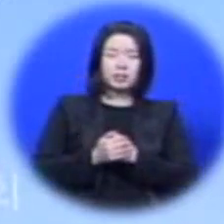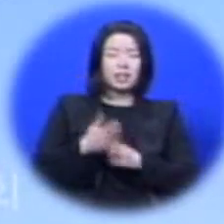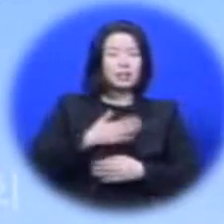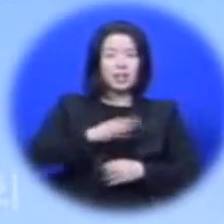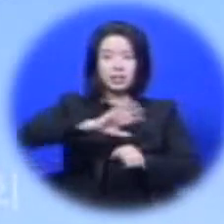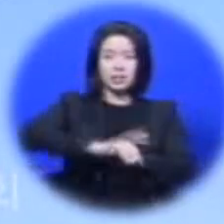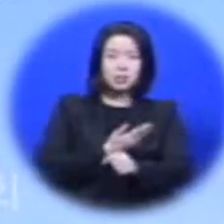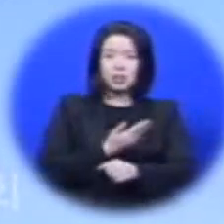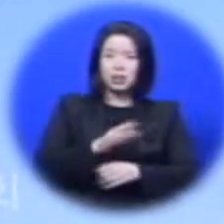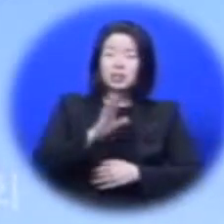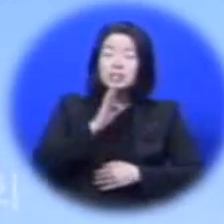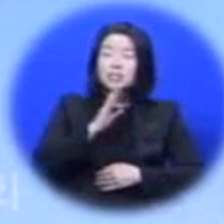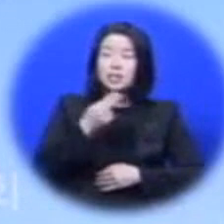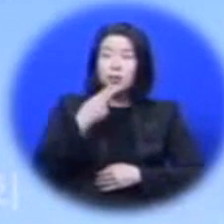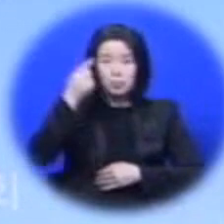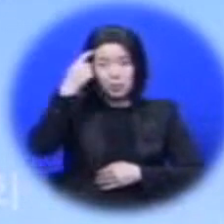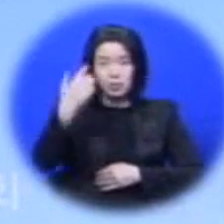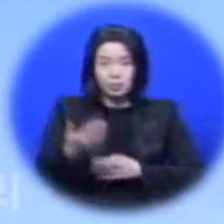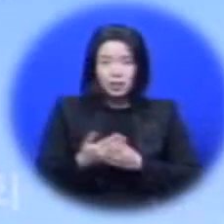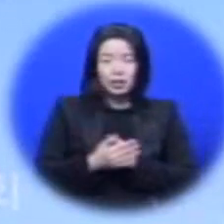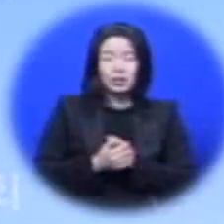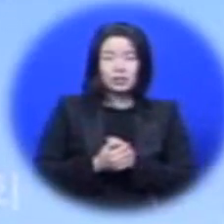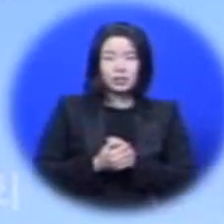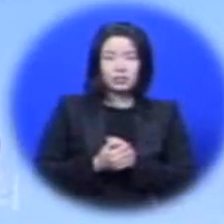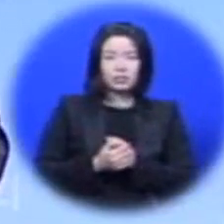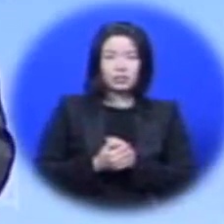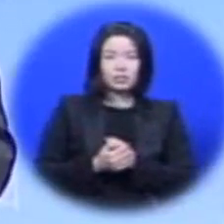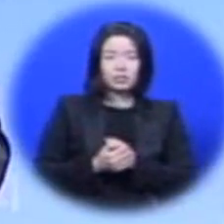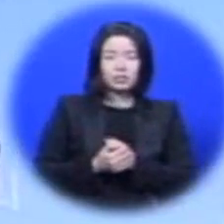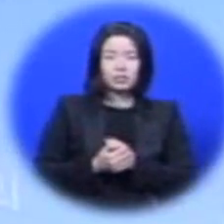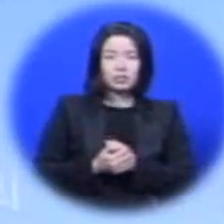나는 잘못한 게 진짜 없어요.